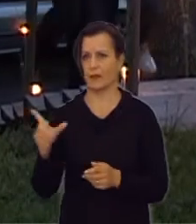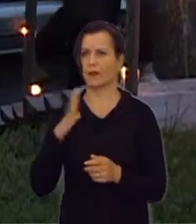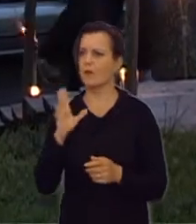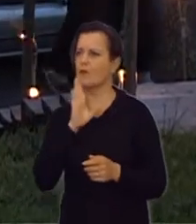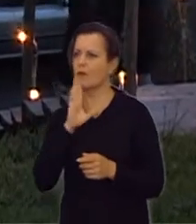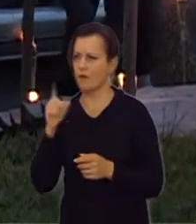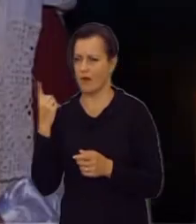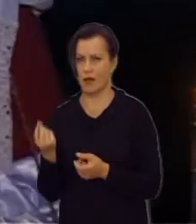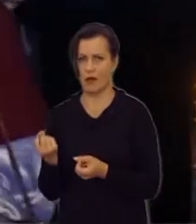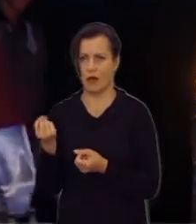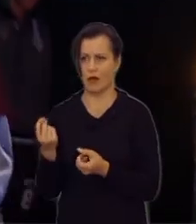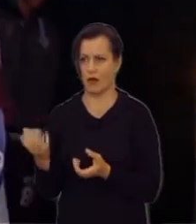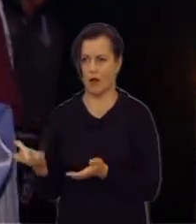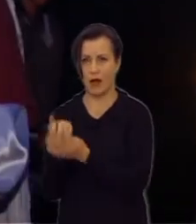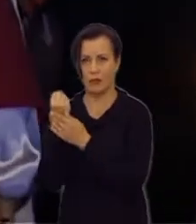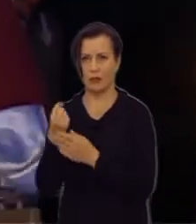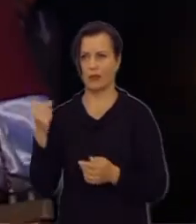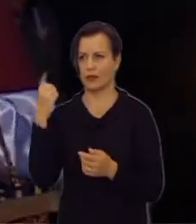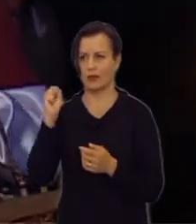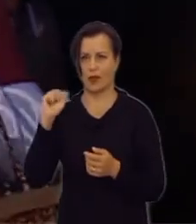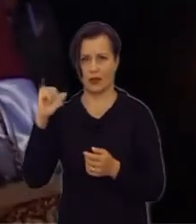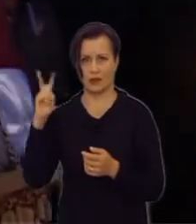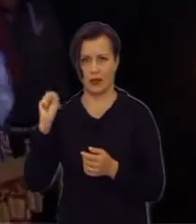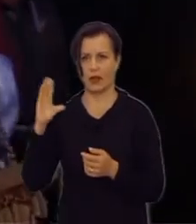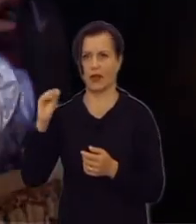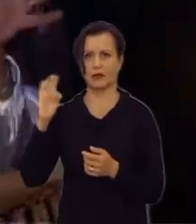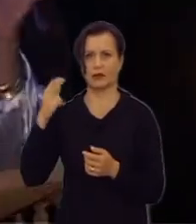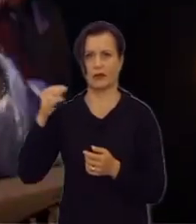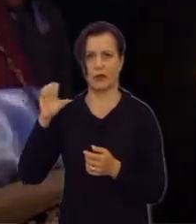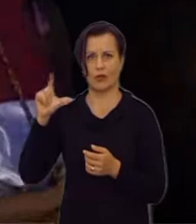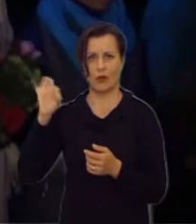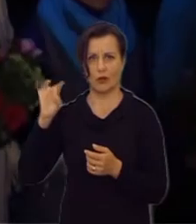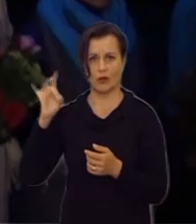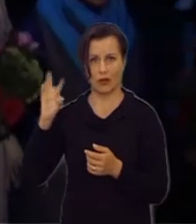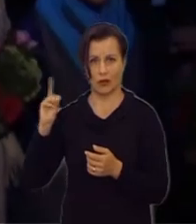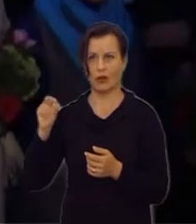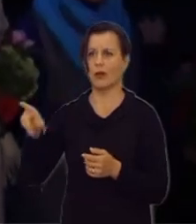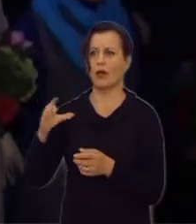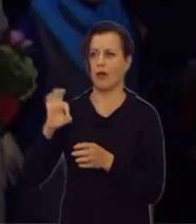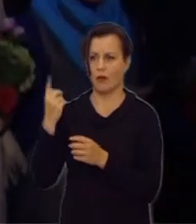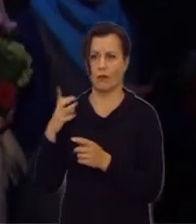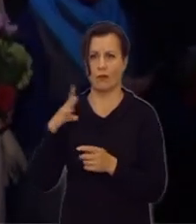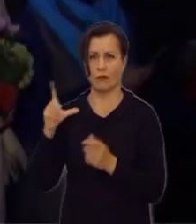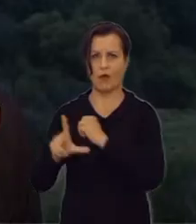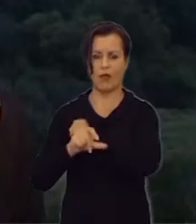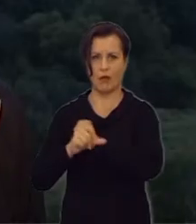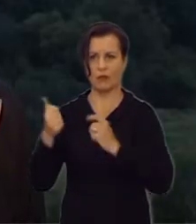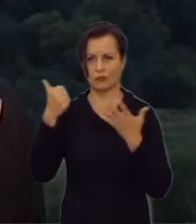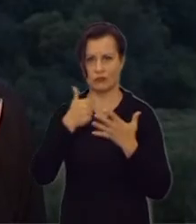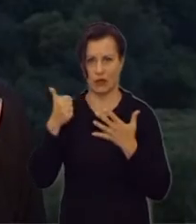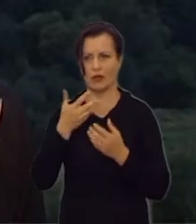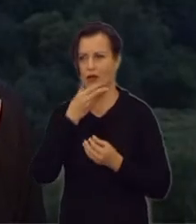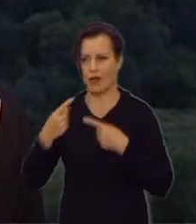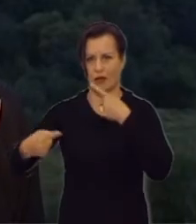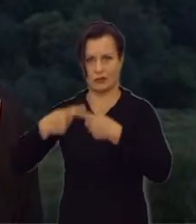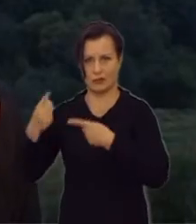etnologiją, kuri jau vieną kartą buvo su mumis čia ant to piliakalnio. Ir mes Liepos 6 labai gražią apeigą atlikom.